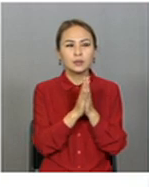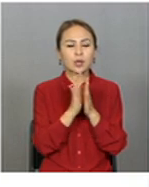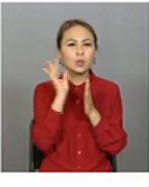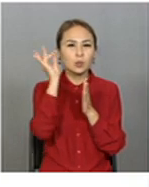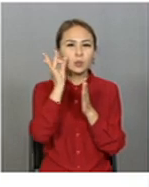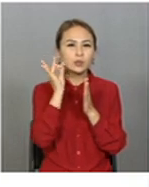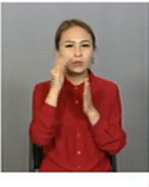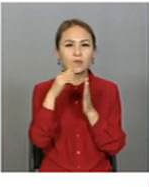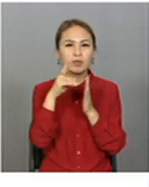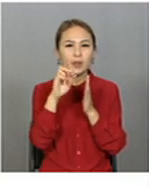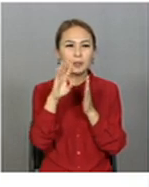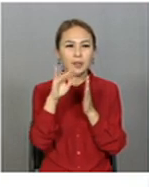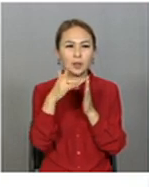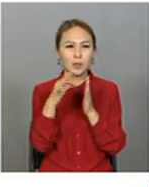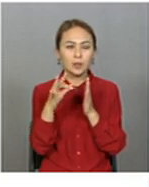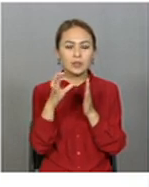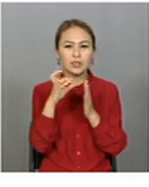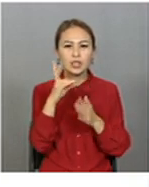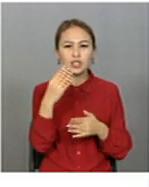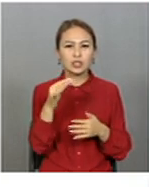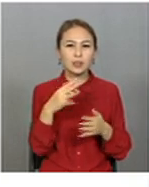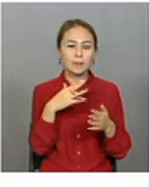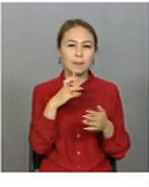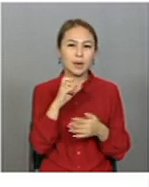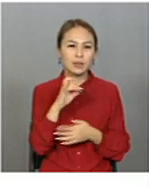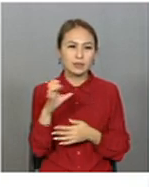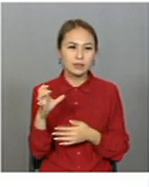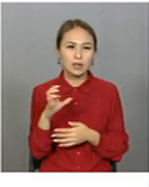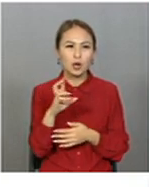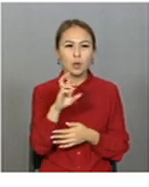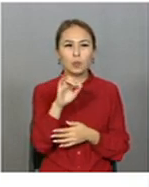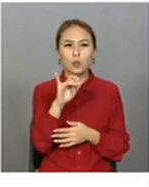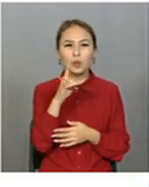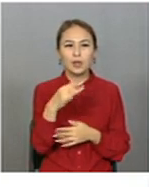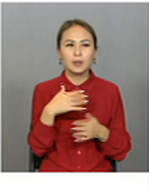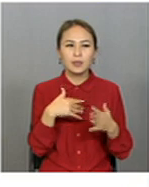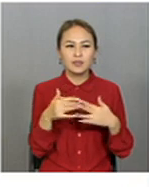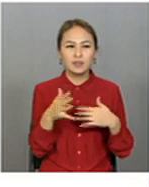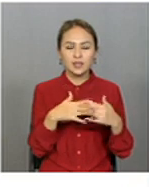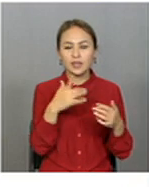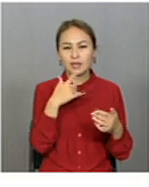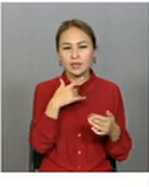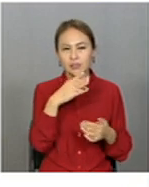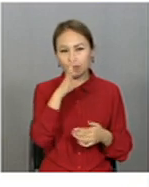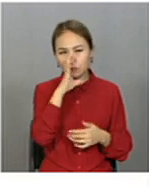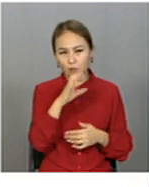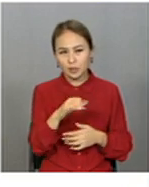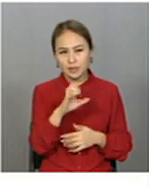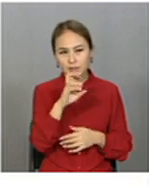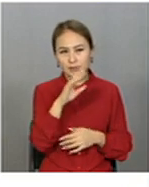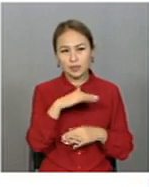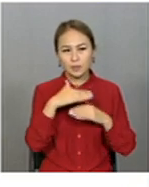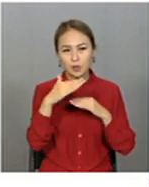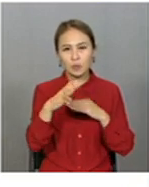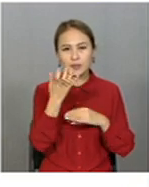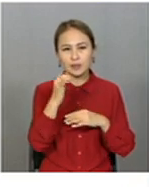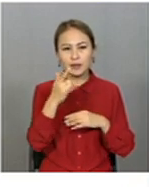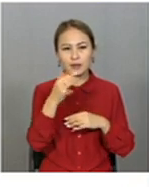Розовый фламинго, снежный барс, бурый медведь, красный волк, степной